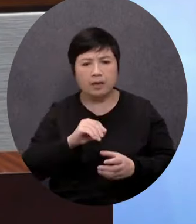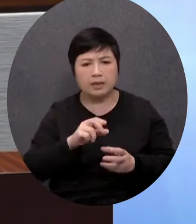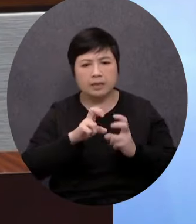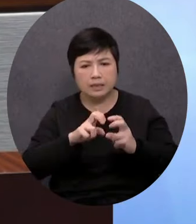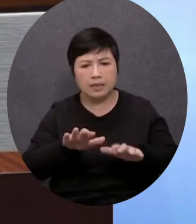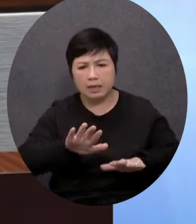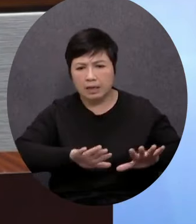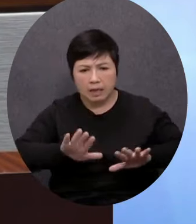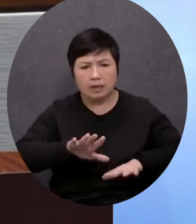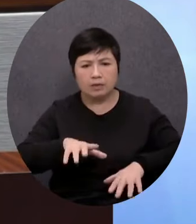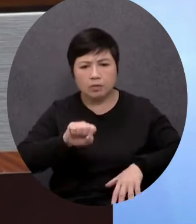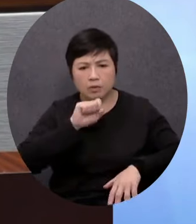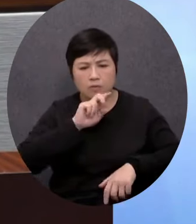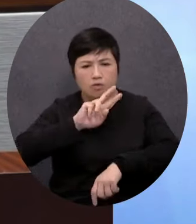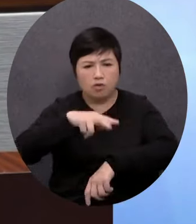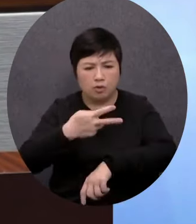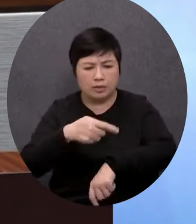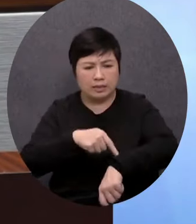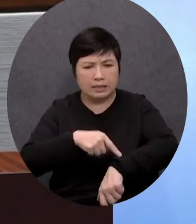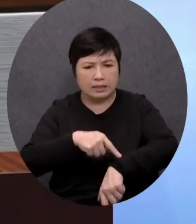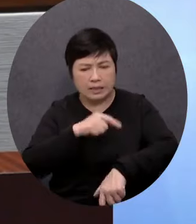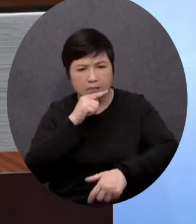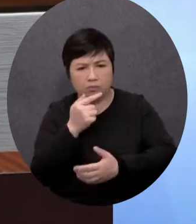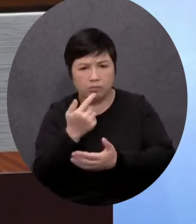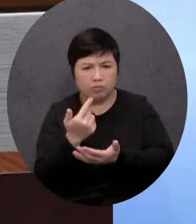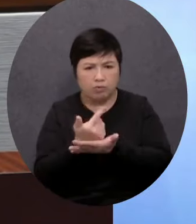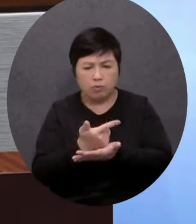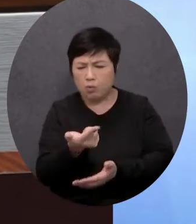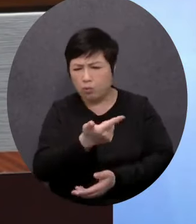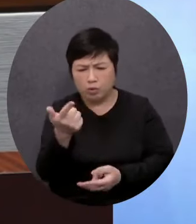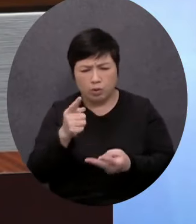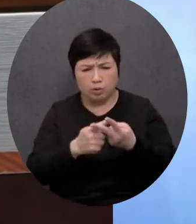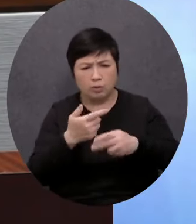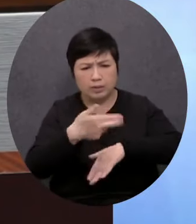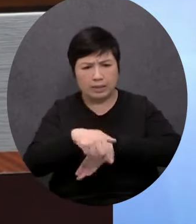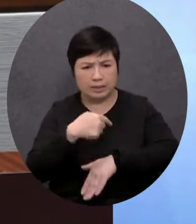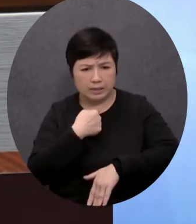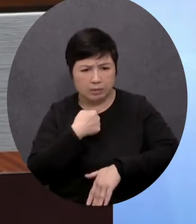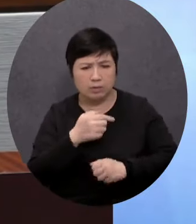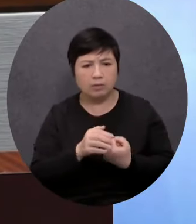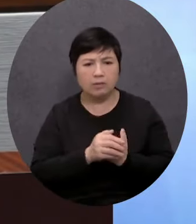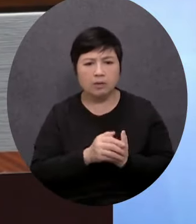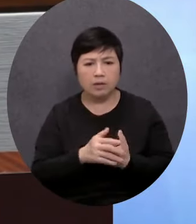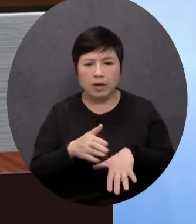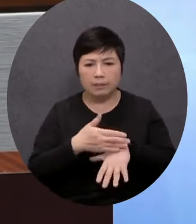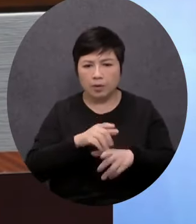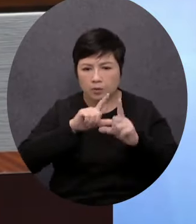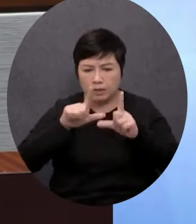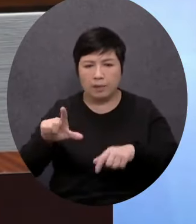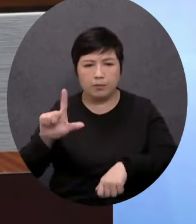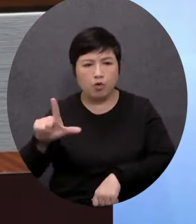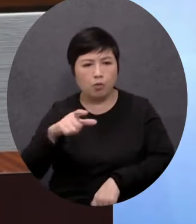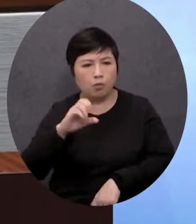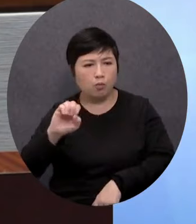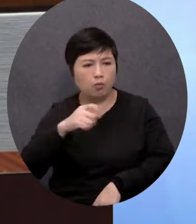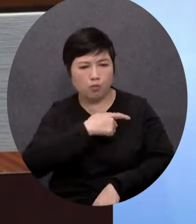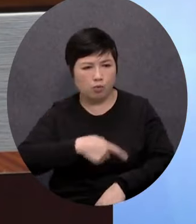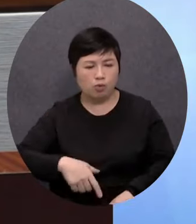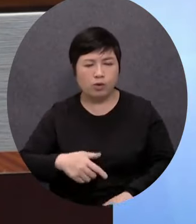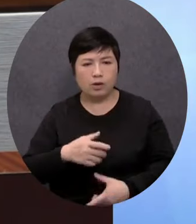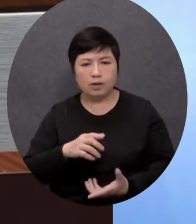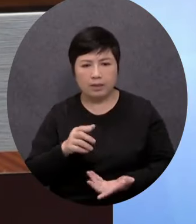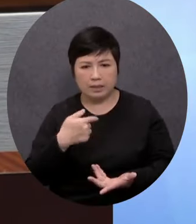佔用空間兩小時嘅黃金時段，都有好多其他工程要用。但係正如頭先我答盧偉國議員嘅問題一樣，我哋會用